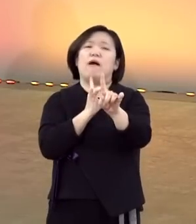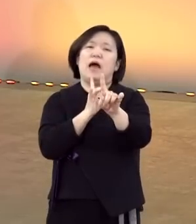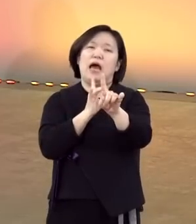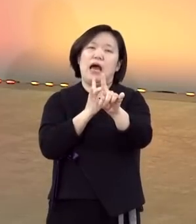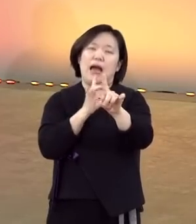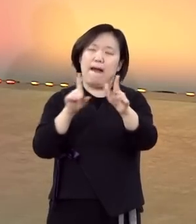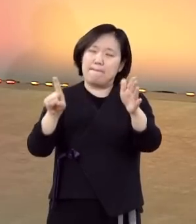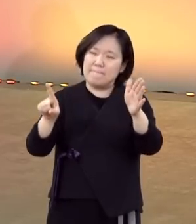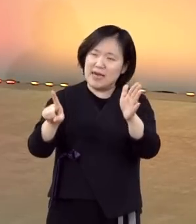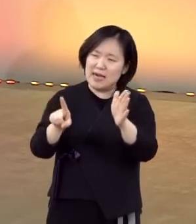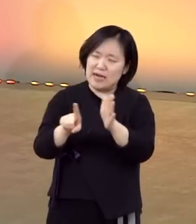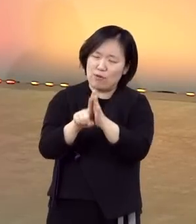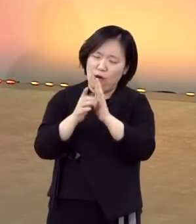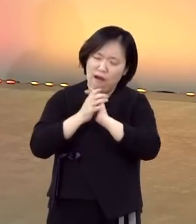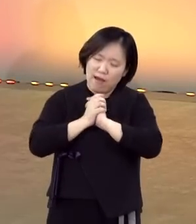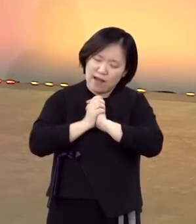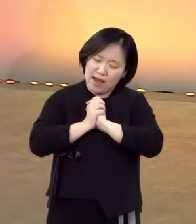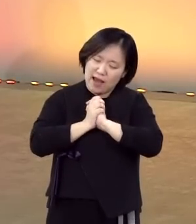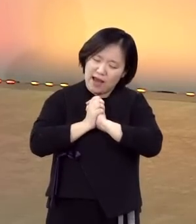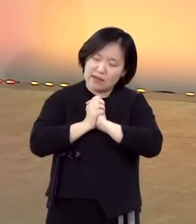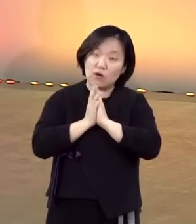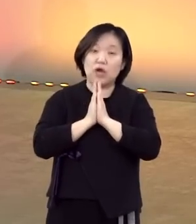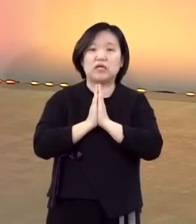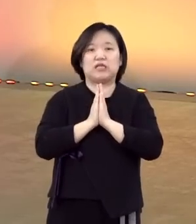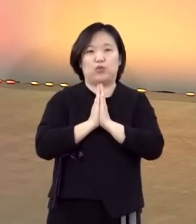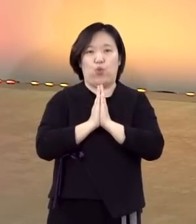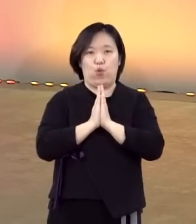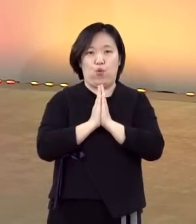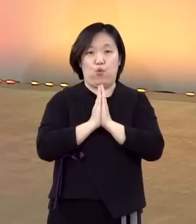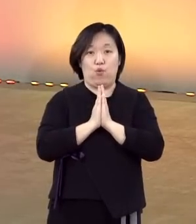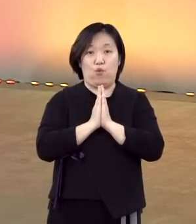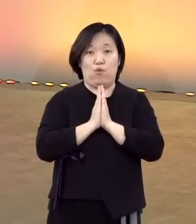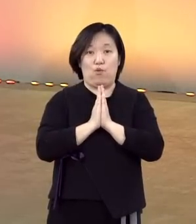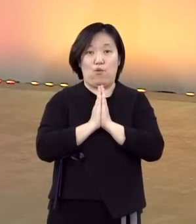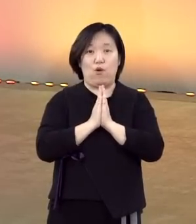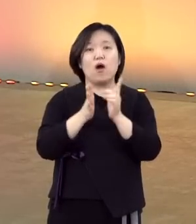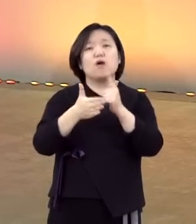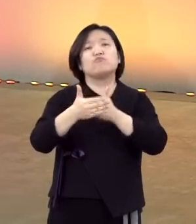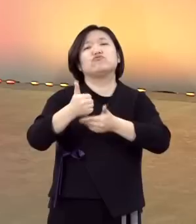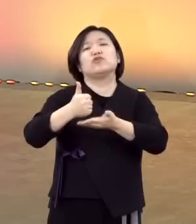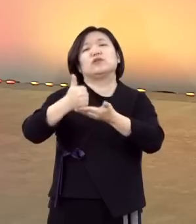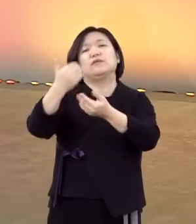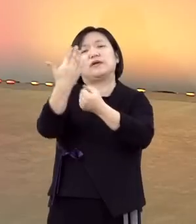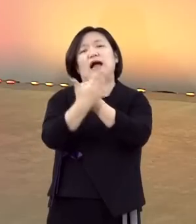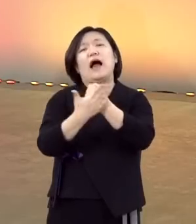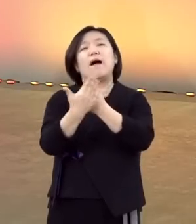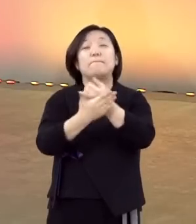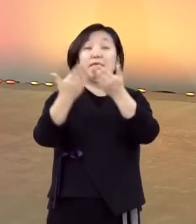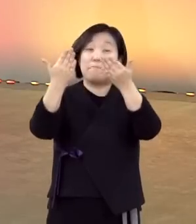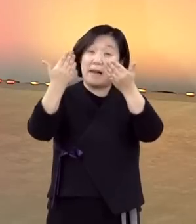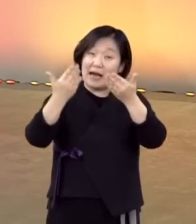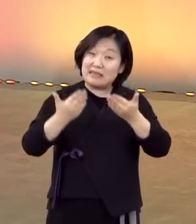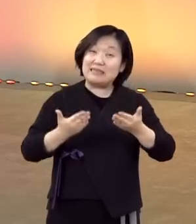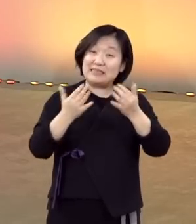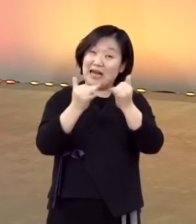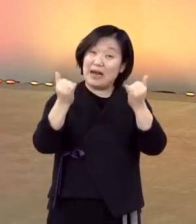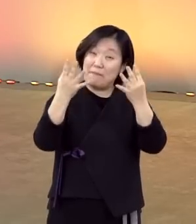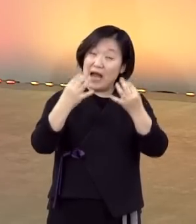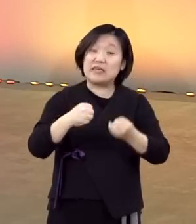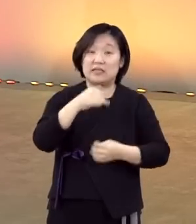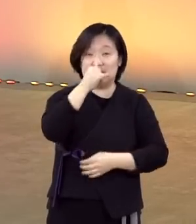어렵고고통스럽고 좌절스럽거나위험한상황에직면했을때오직부처님만을믿고진심으로기도함으로써큰 ​​축복을경험했습니다.